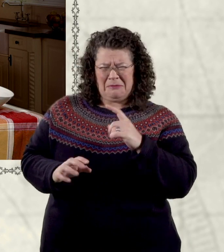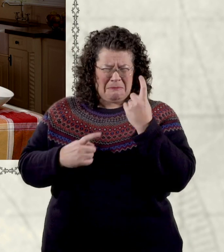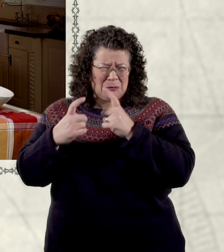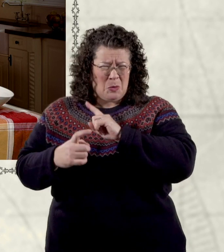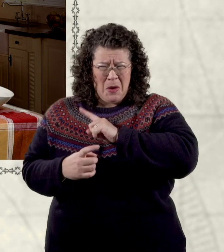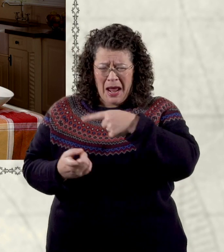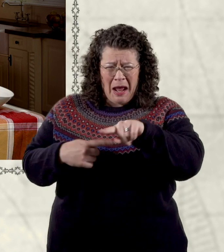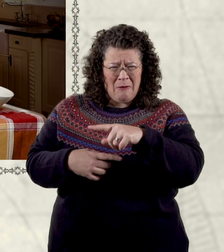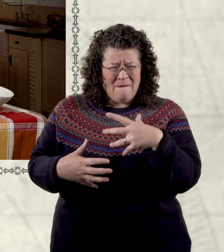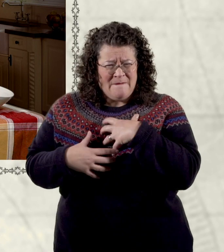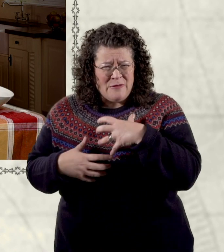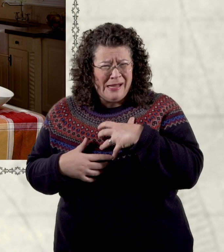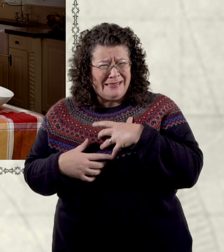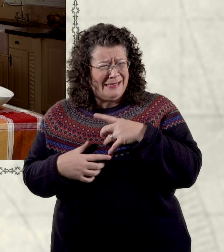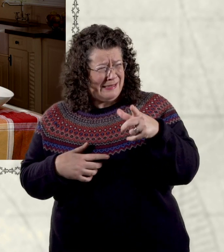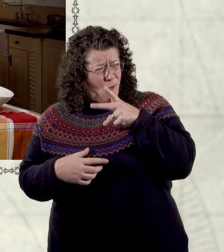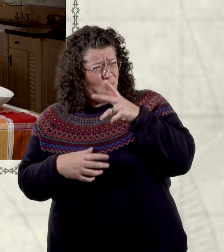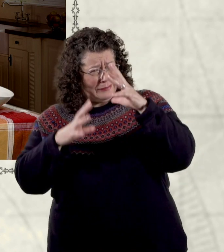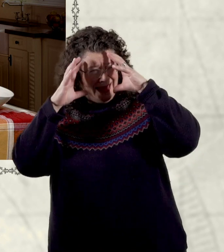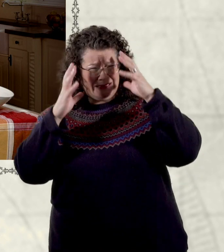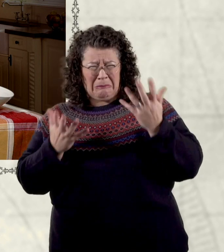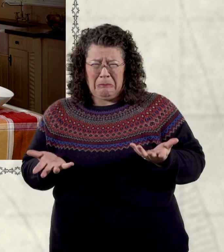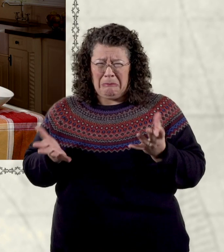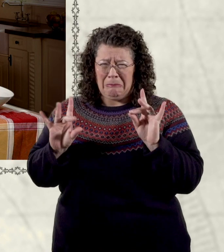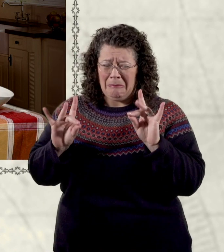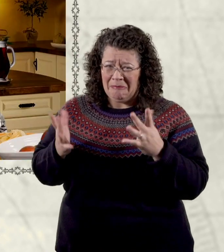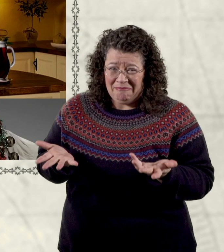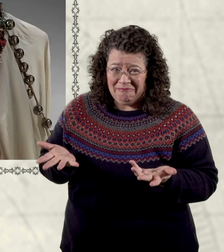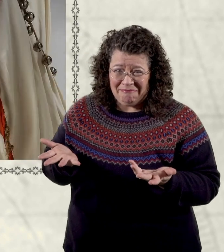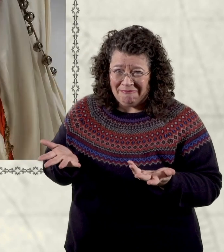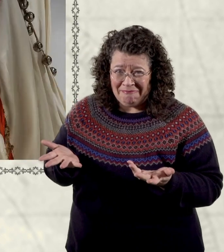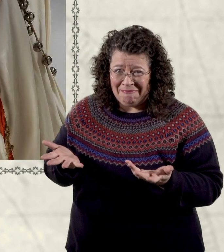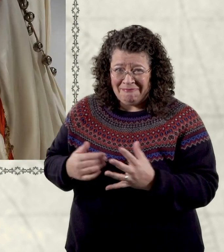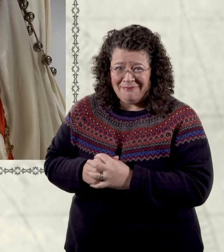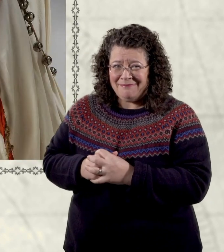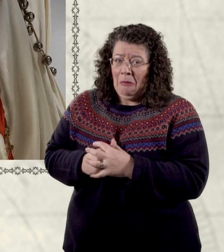Allai ddim dychmygu pam fydde pen ceffyl yn codi ofn ar unrhyw un.